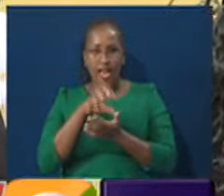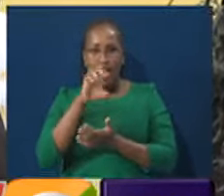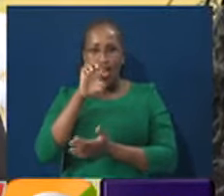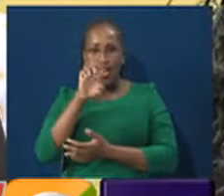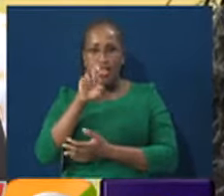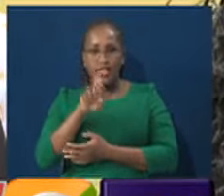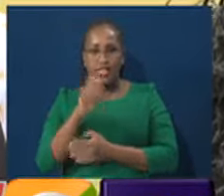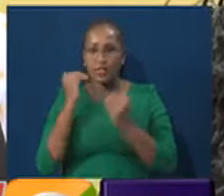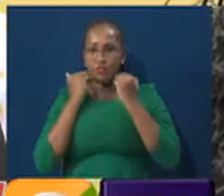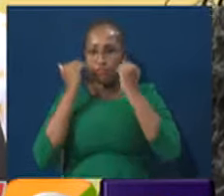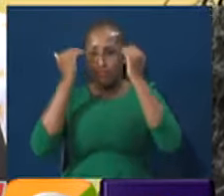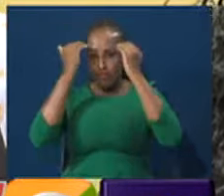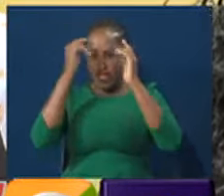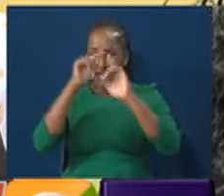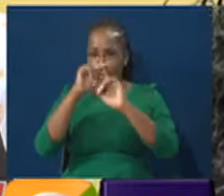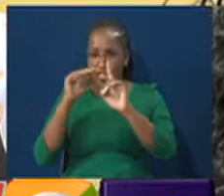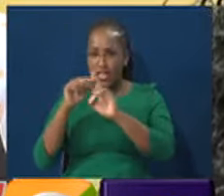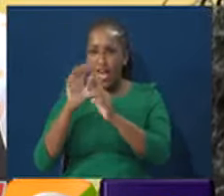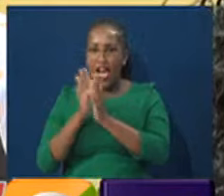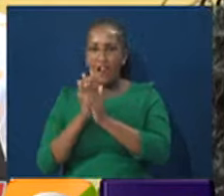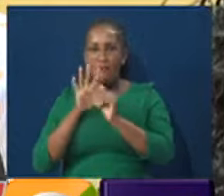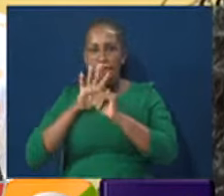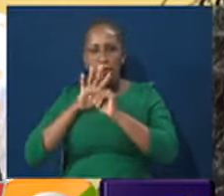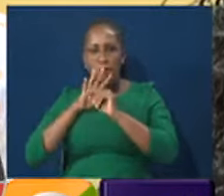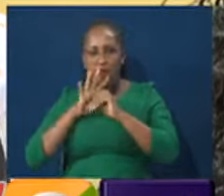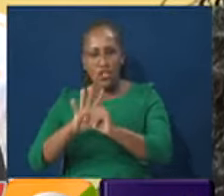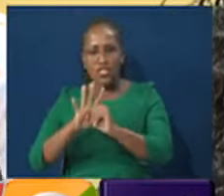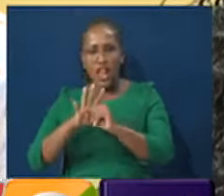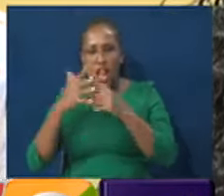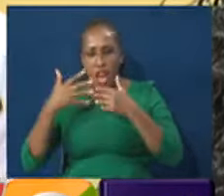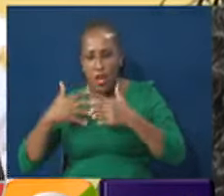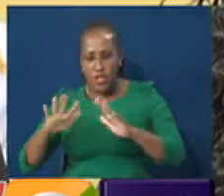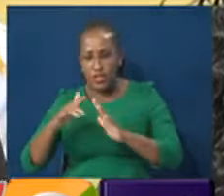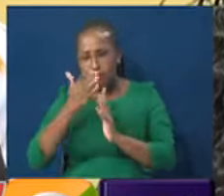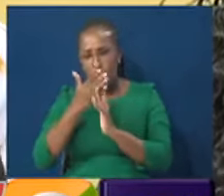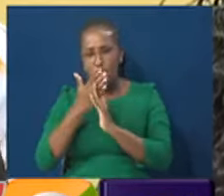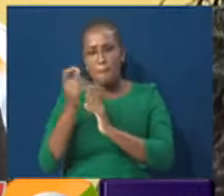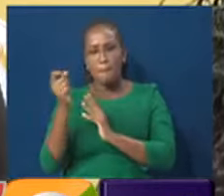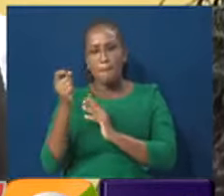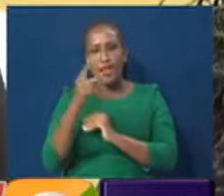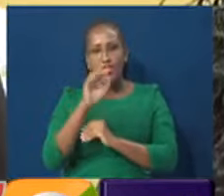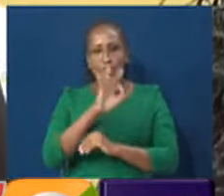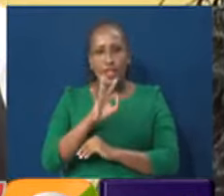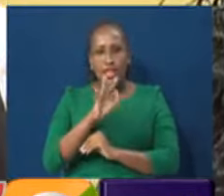killings and forced disappearances during the period between March and August